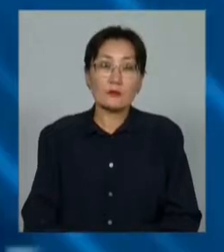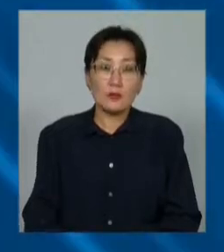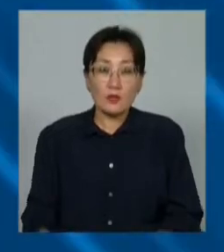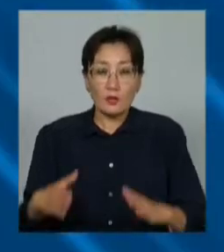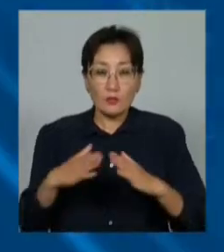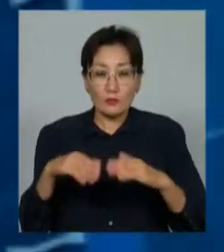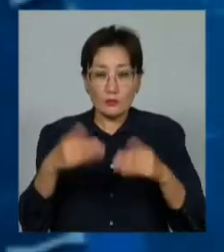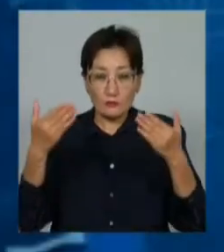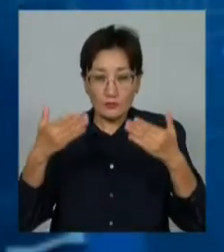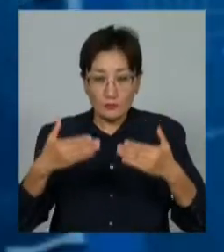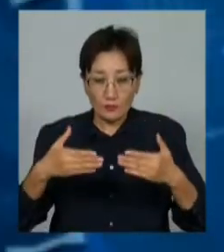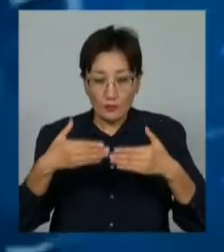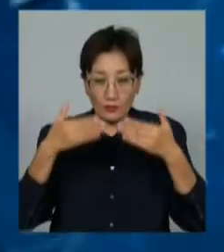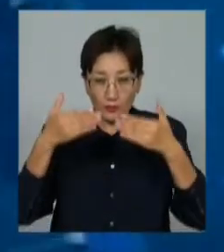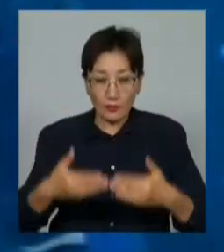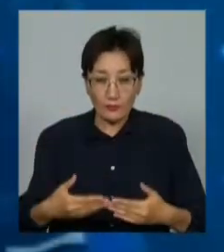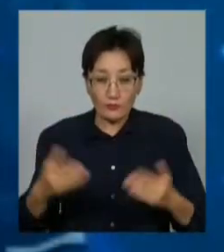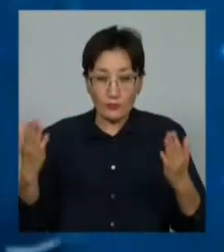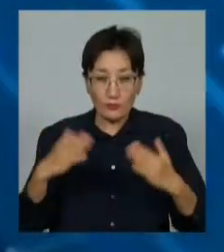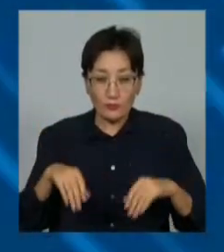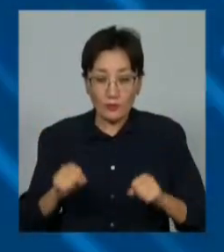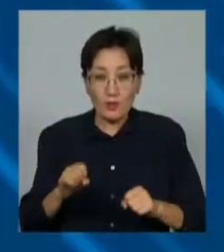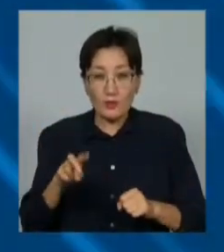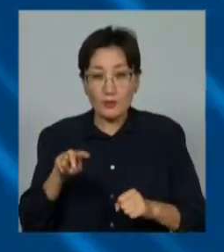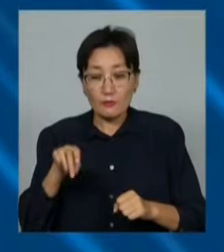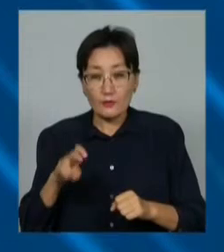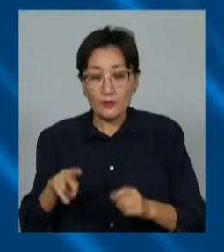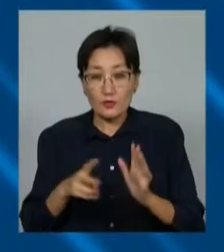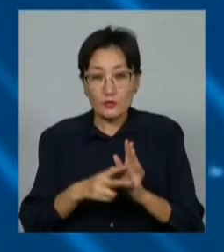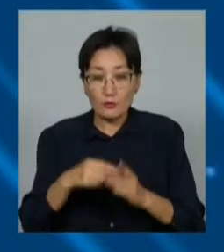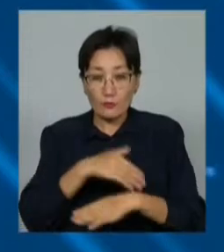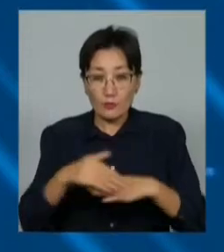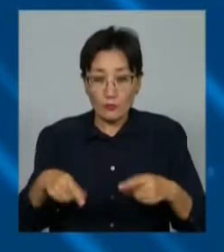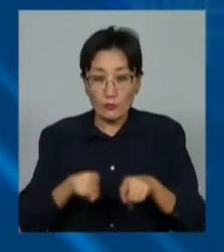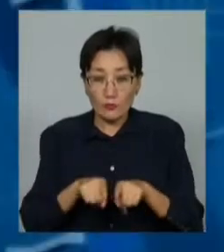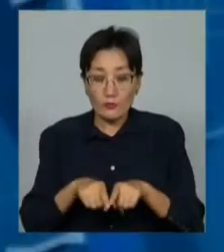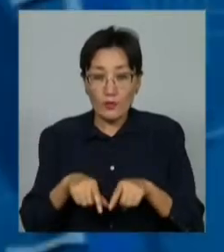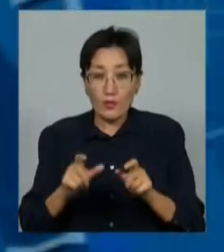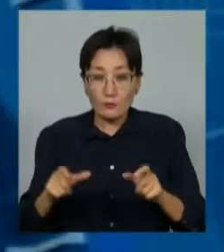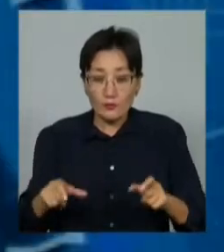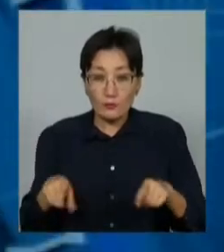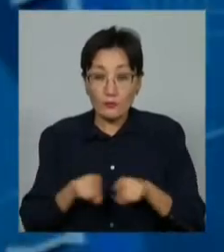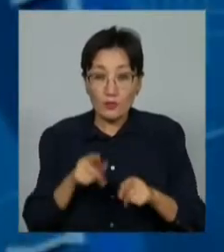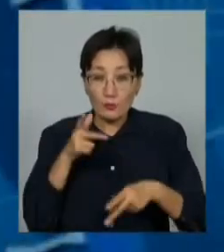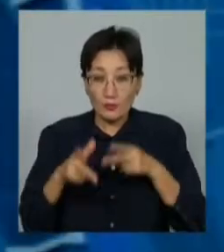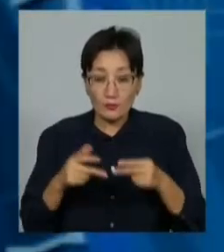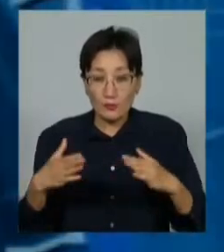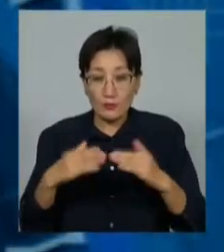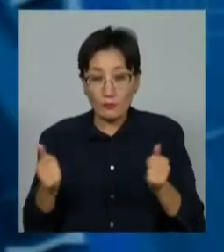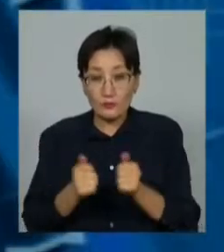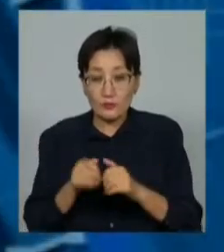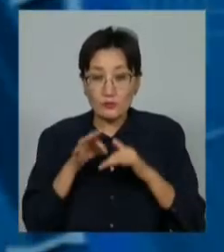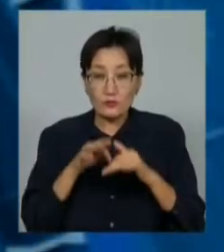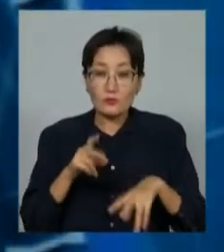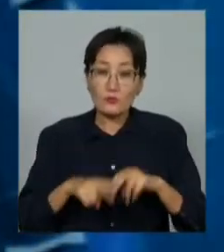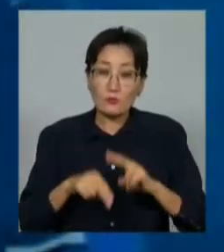Үйіміздің қабырғалары құлайын деп тұр. Арнамызға Елордадағы Есенберлин 7 көшесінің тұрғындары осындай шағымдарын жеткізді. Айтуларынша, тұрғын үйдің дәл іргесінде жүріп